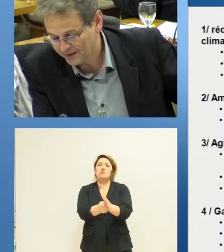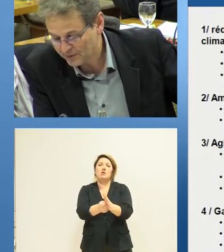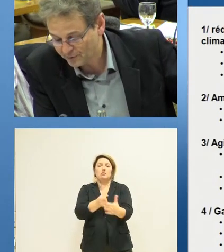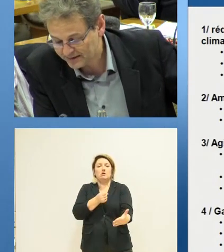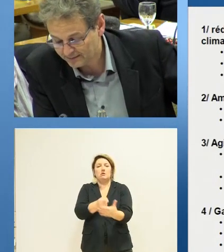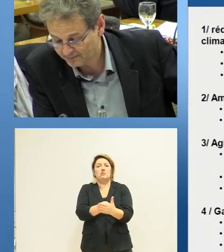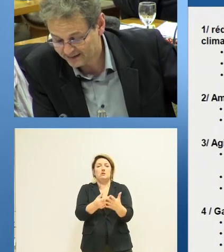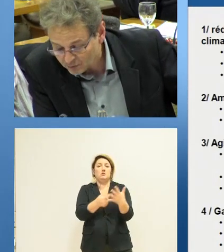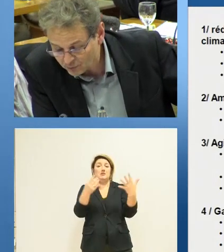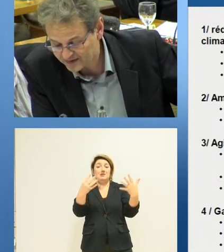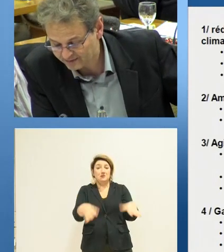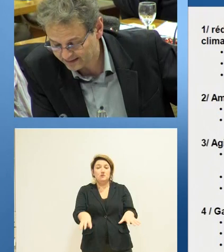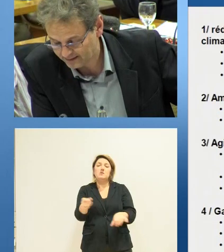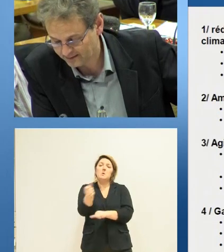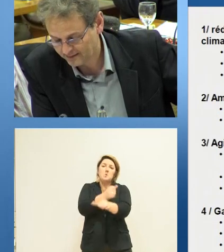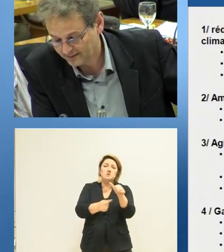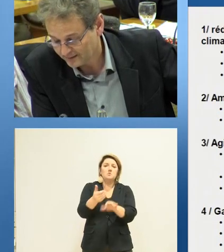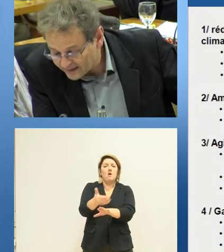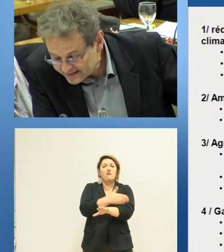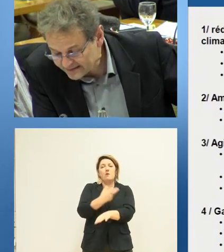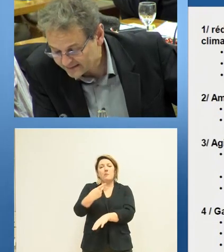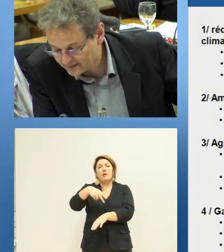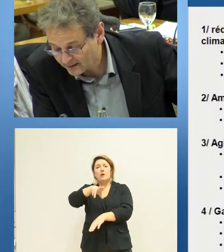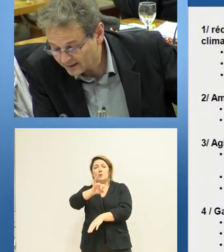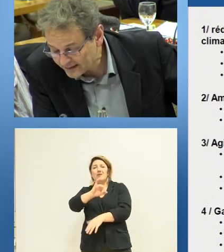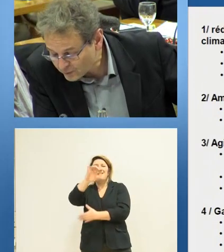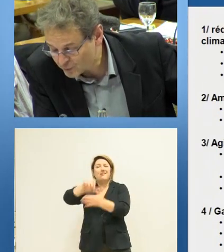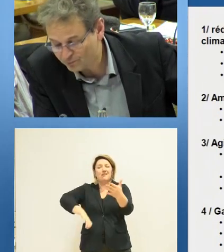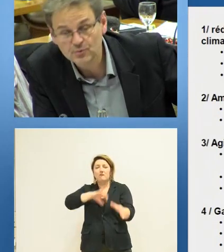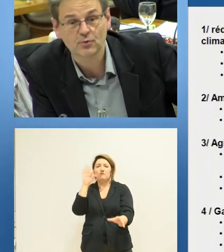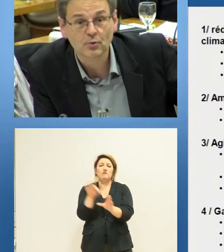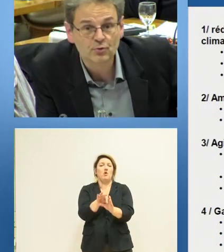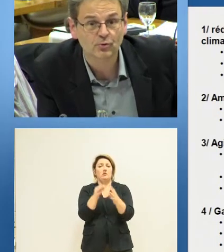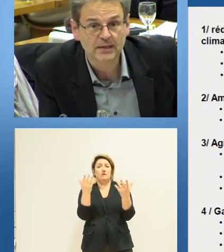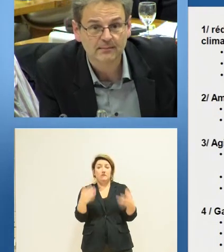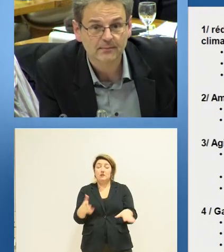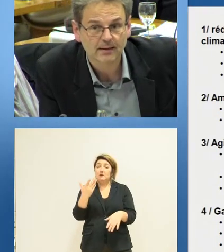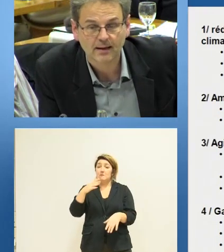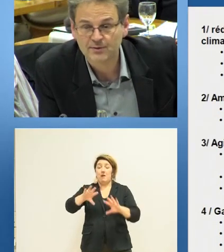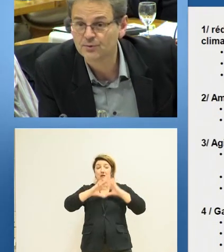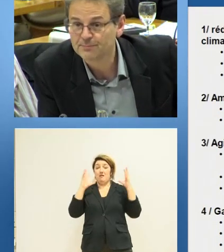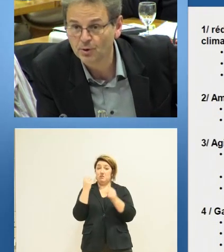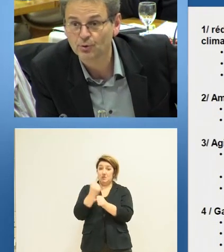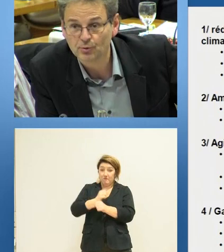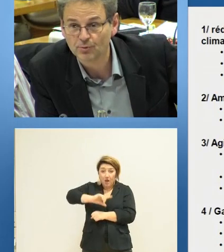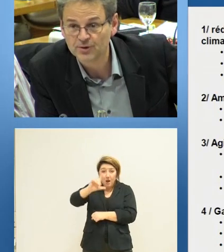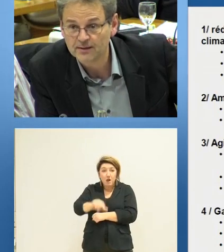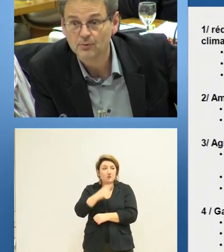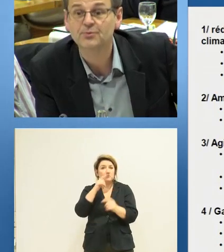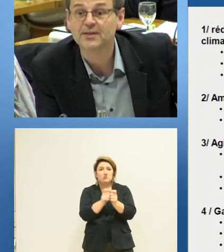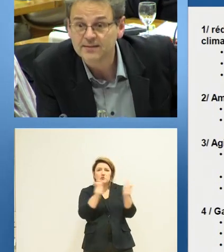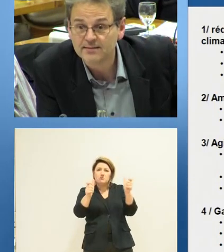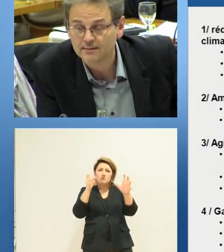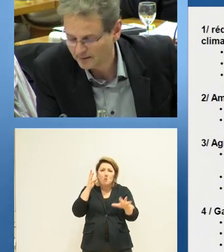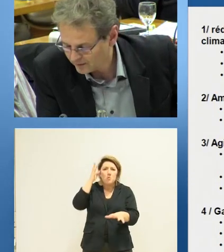fois le ps lui voté mais tout ce travail existent rien ne s'oppose aujourd'hui à ce que des porteurs de projets